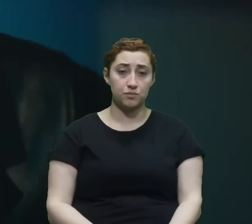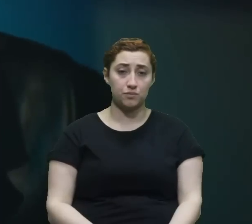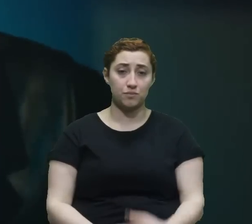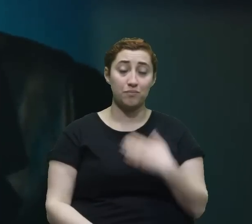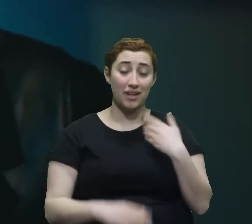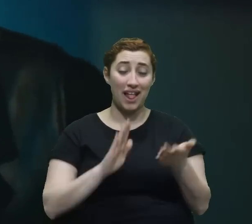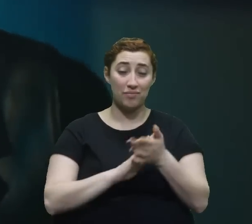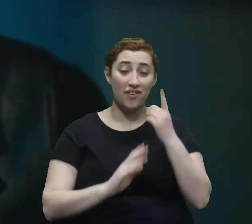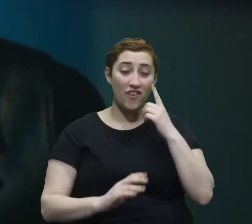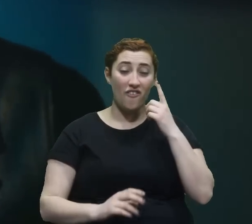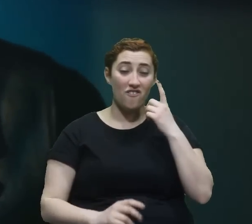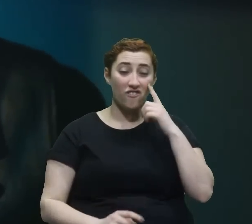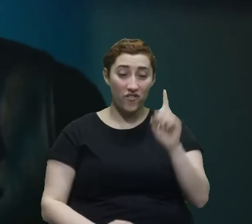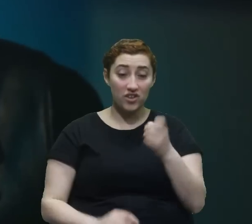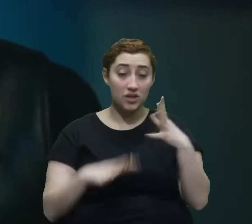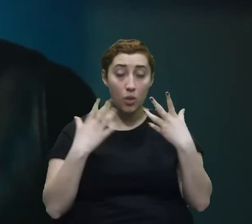Elime fırsat geçti.